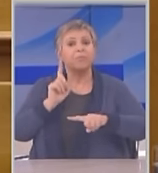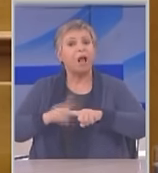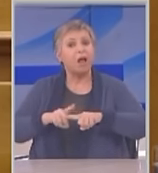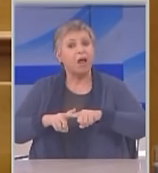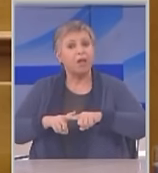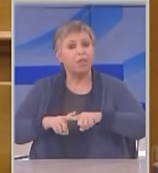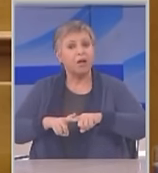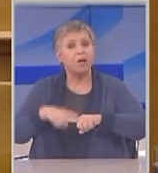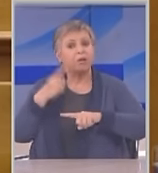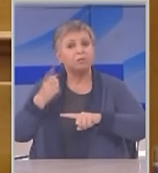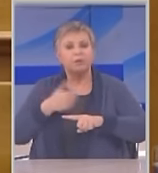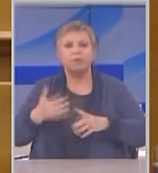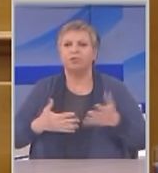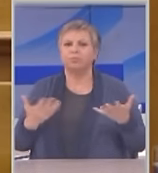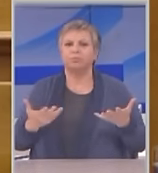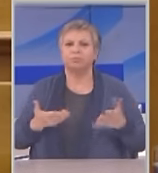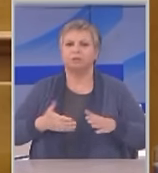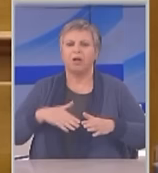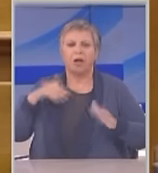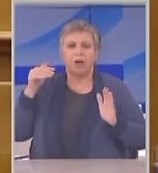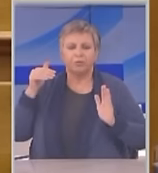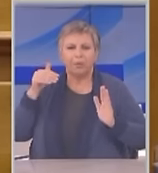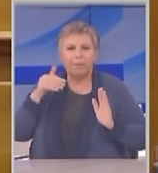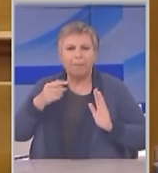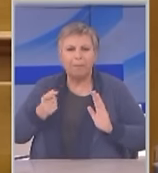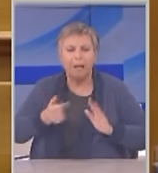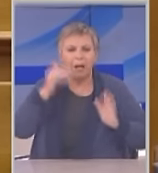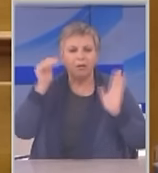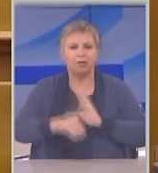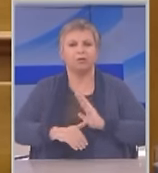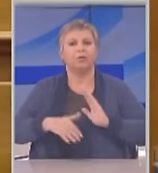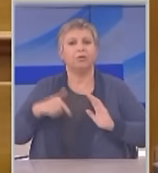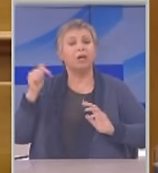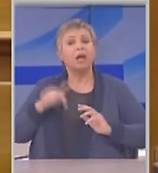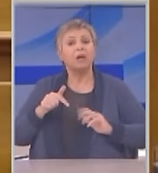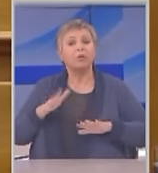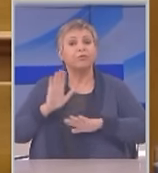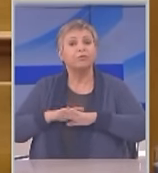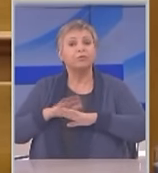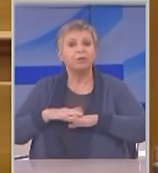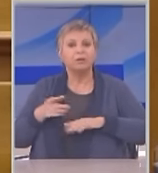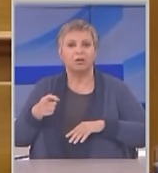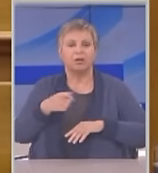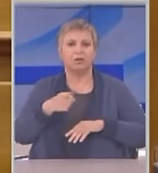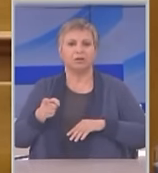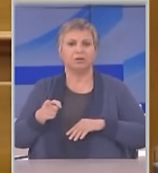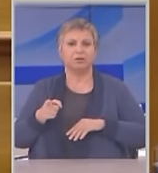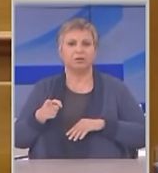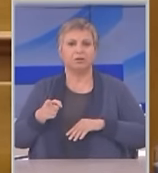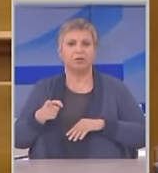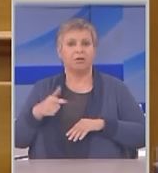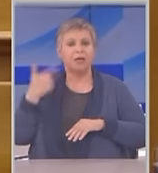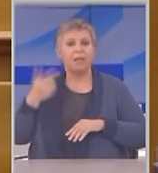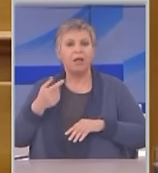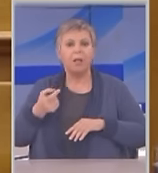ενεργειών, του μοντέλου της ανάπτυξης, της ρεμούλας, της διαπλοκής που οδηγηθήκαμε στην κατάσταση της